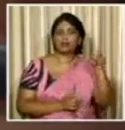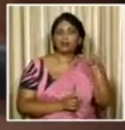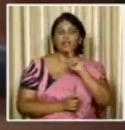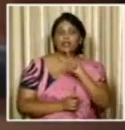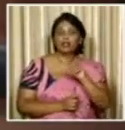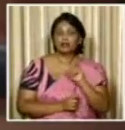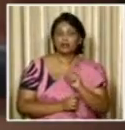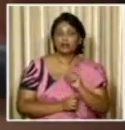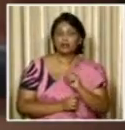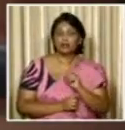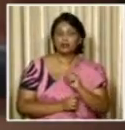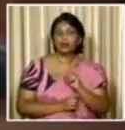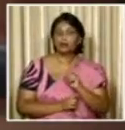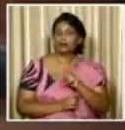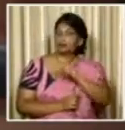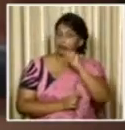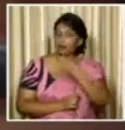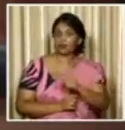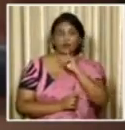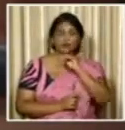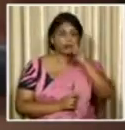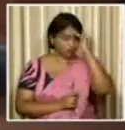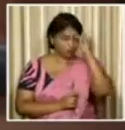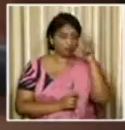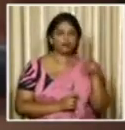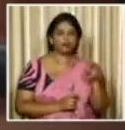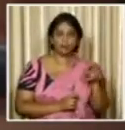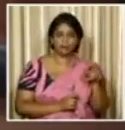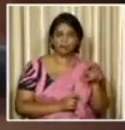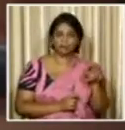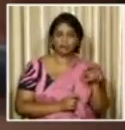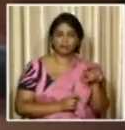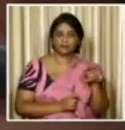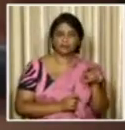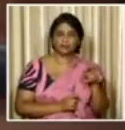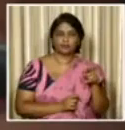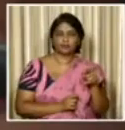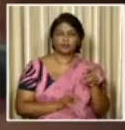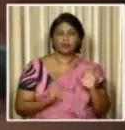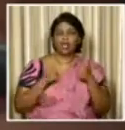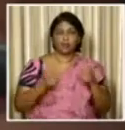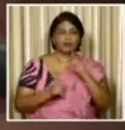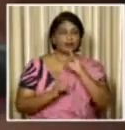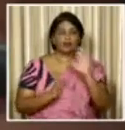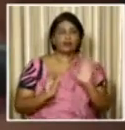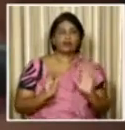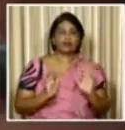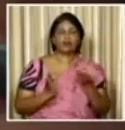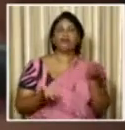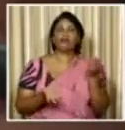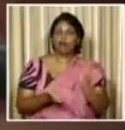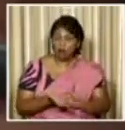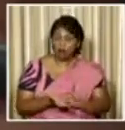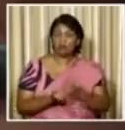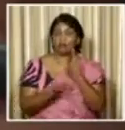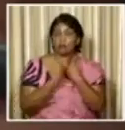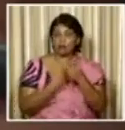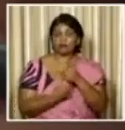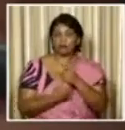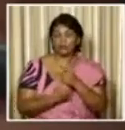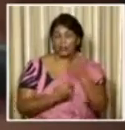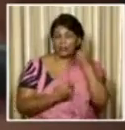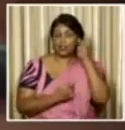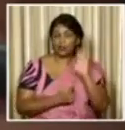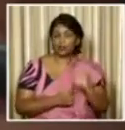tino, itu kita ani waring katana ikurat. Orang kena bela hari kira, hebat orang nevata periksa kerjanya mat mana ubah yang